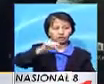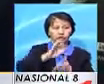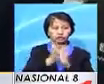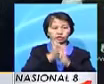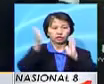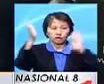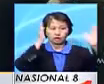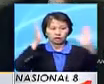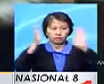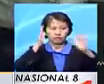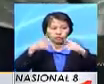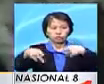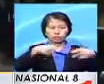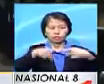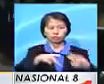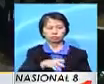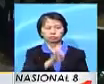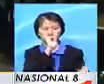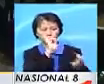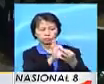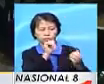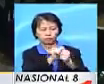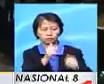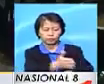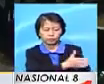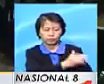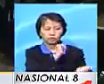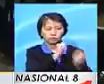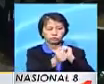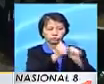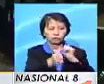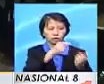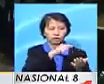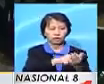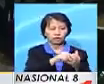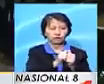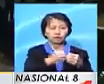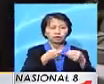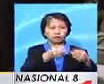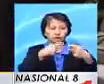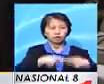Malaysia sebagai pasaran yang strategik untuk mengembangkan sukan ini, ia juga